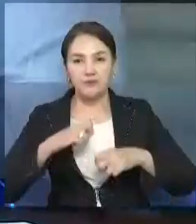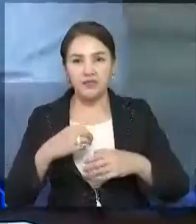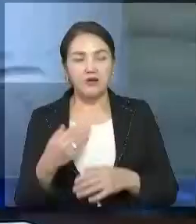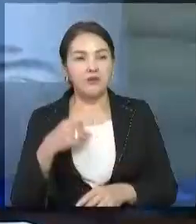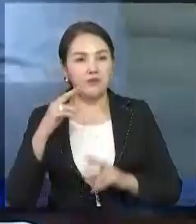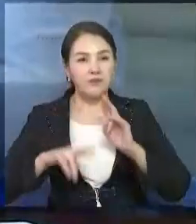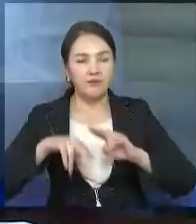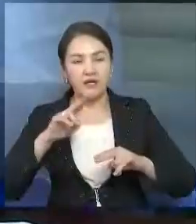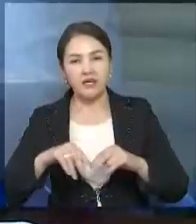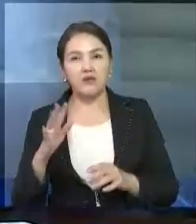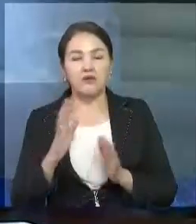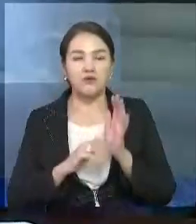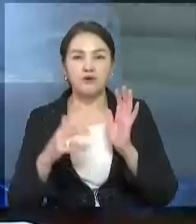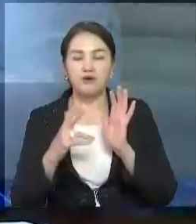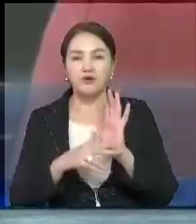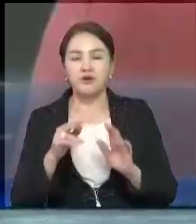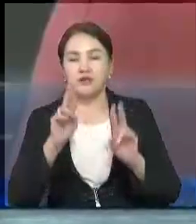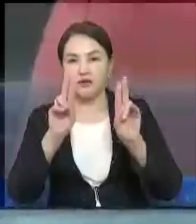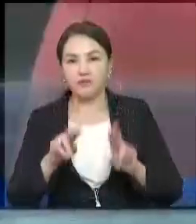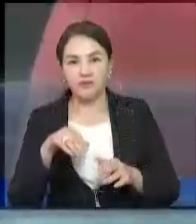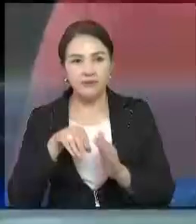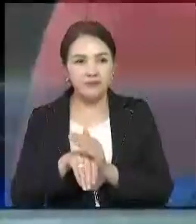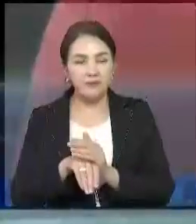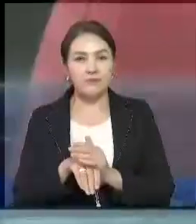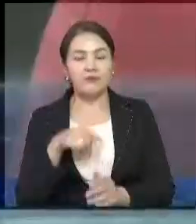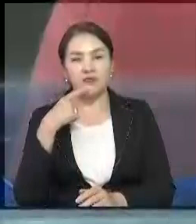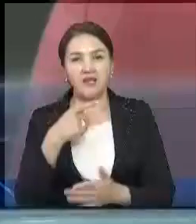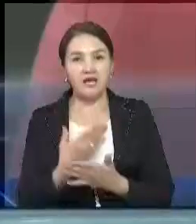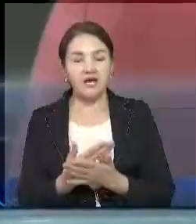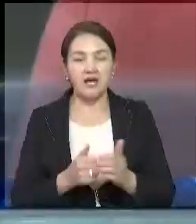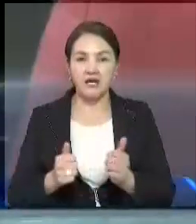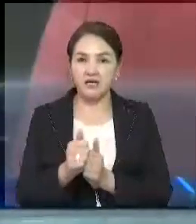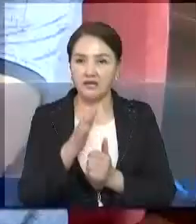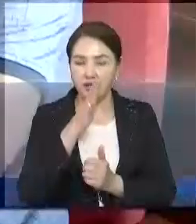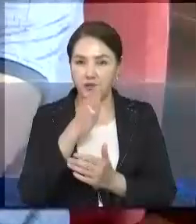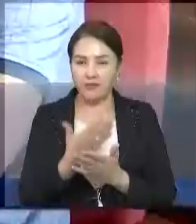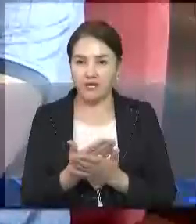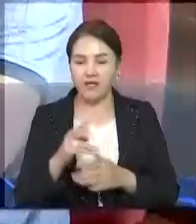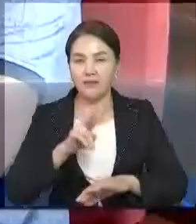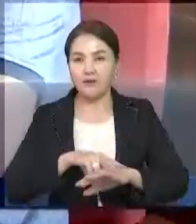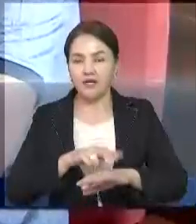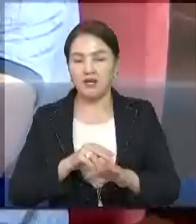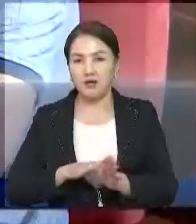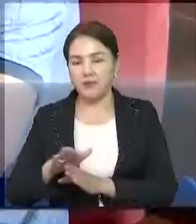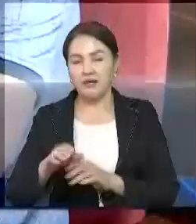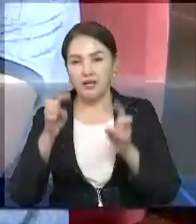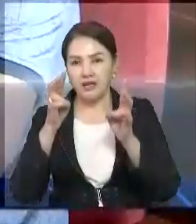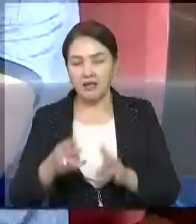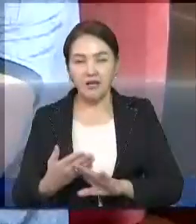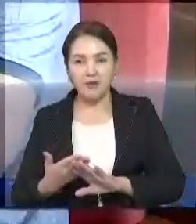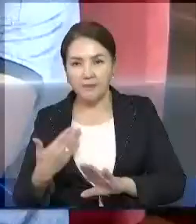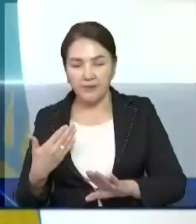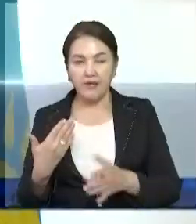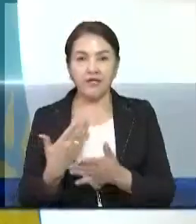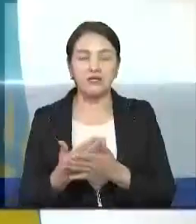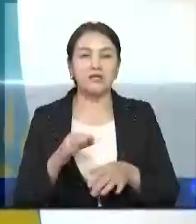мінез құлқына 958 ерекше талаптар белгіленген бас айтты. Алдағы уақытта да аймақ полициясы туындайтын қылмыстардың алдын алу